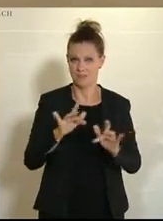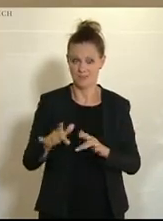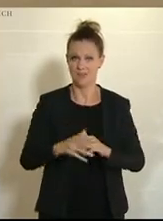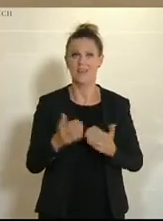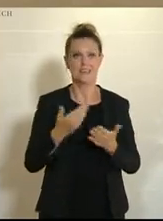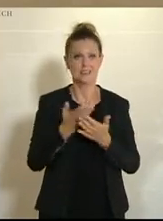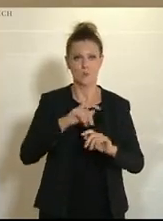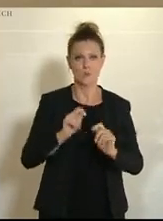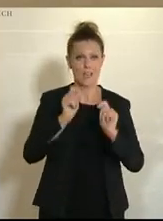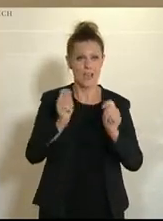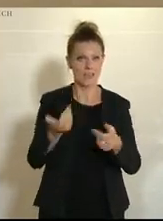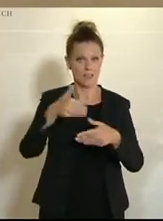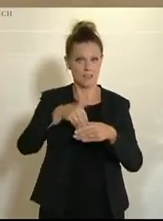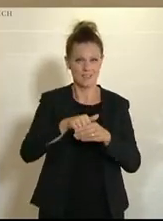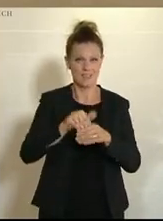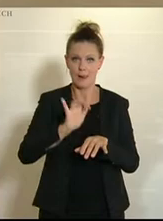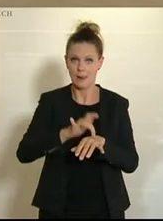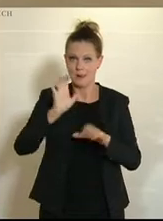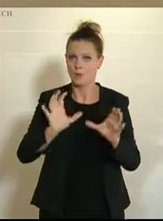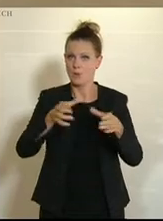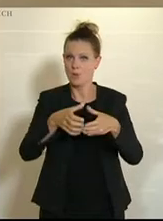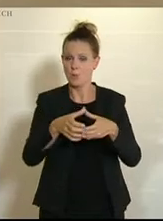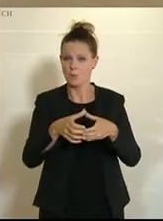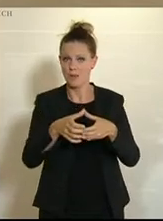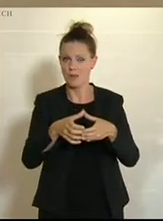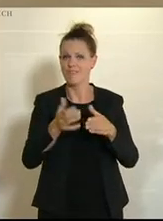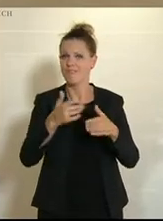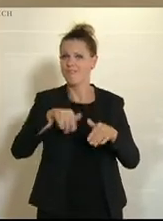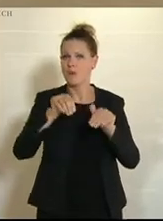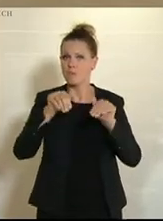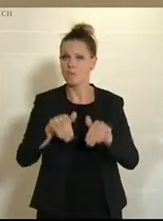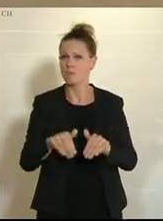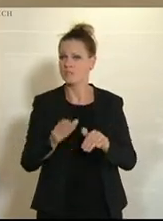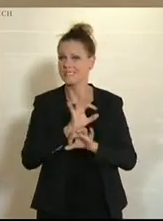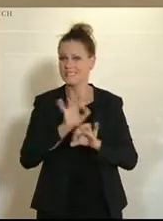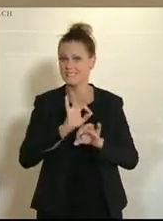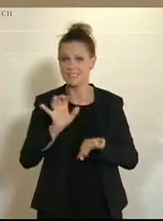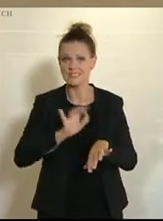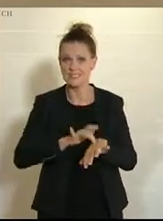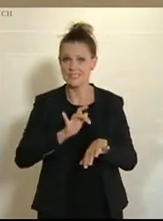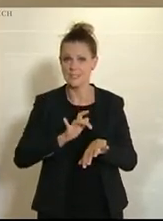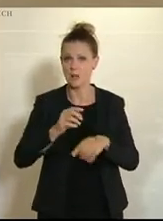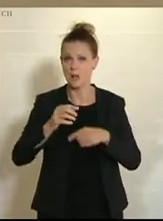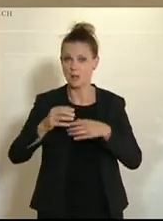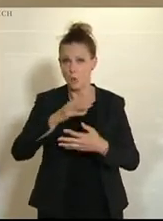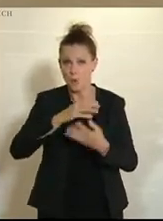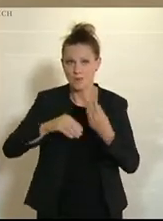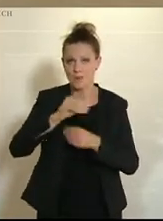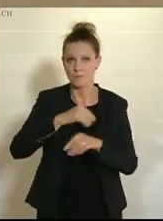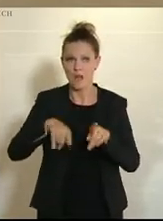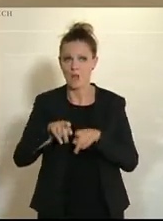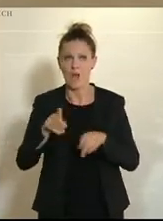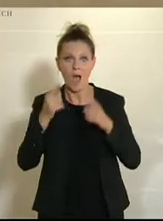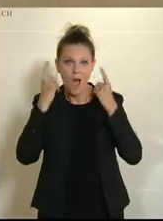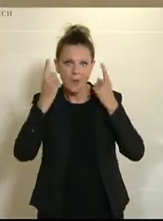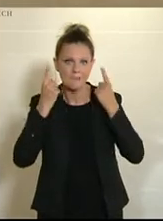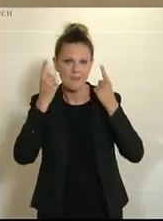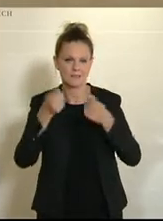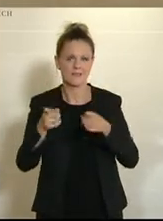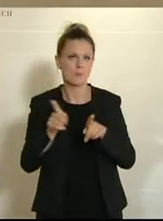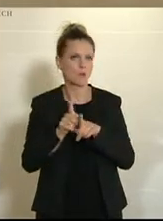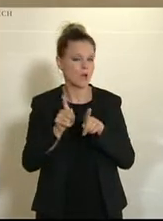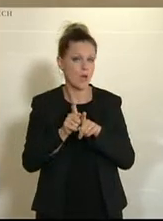unser Antrag ist, bei vulnerablen Gruppen müssen wir besonders sensibel sein, wir müssen besonders wachsam sein, wir